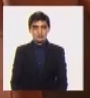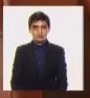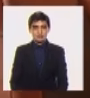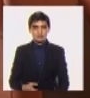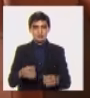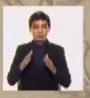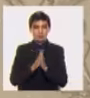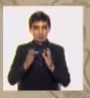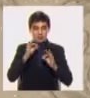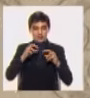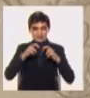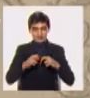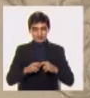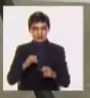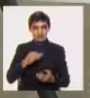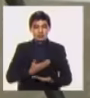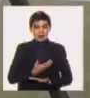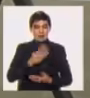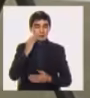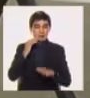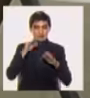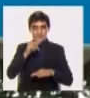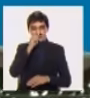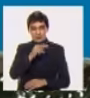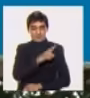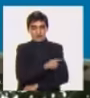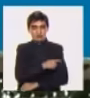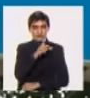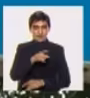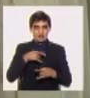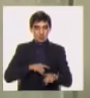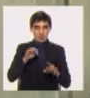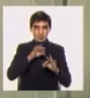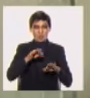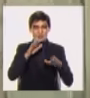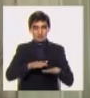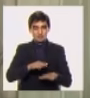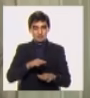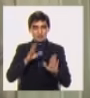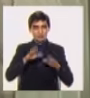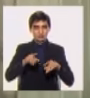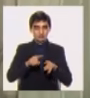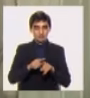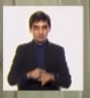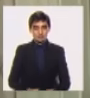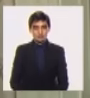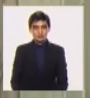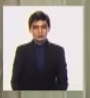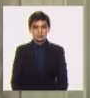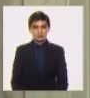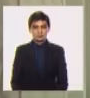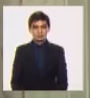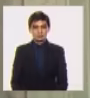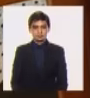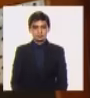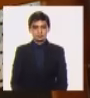хорошо объективного расследования почему жительница алматы видит врачей роддома в халатности хорошая кота нож и надень чего